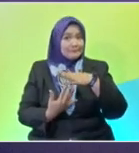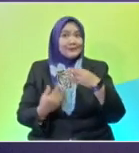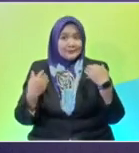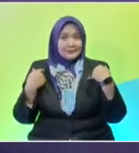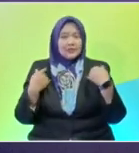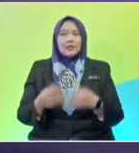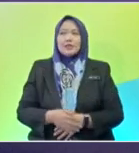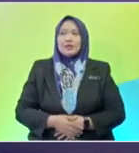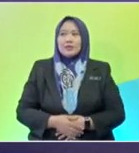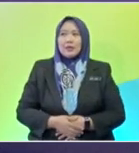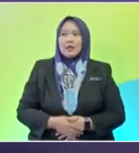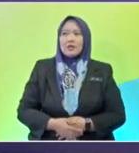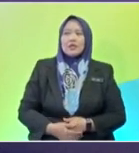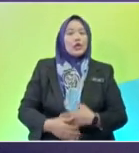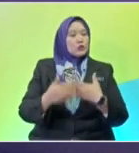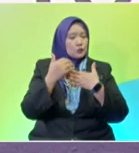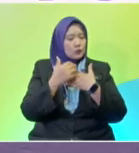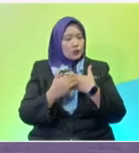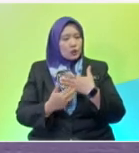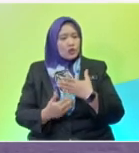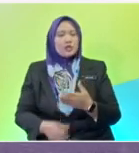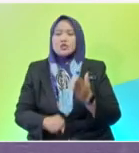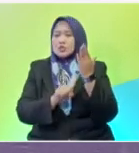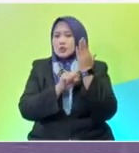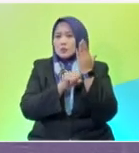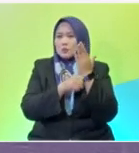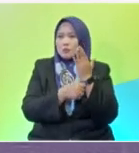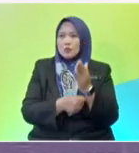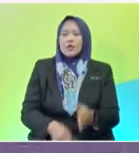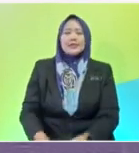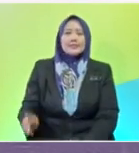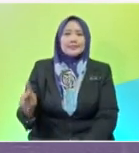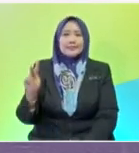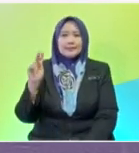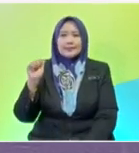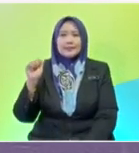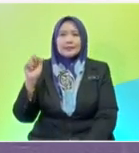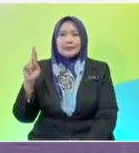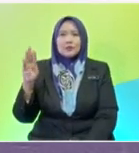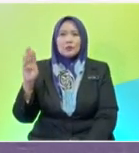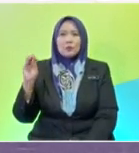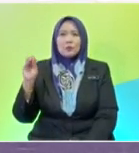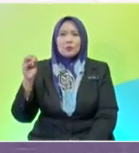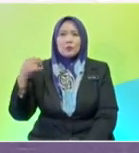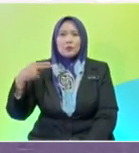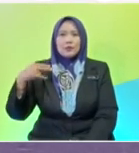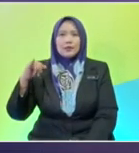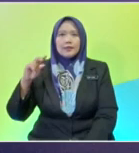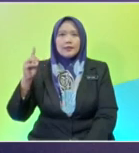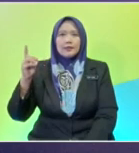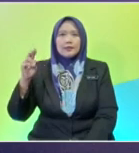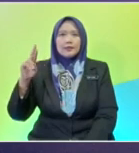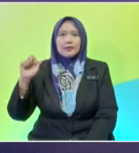sebenarnya sumber karbohidrat untuk badan kita Oke seterusnya Iyalah